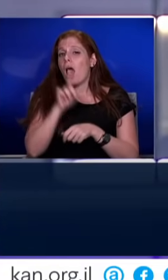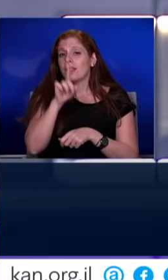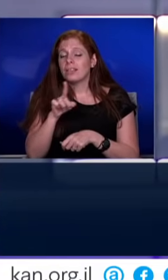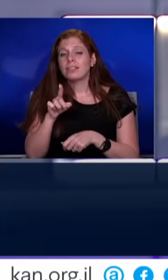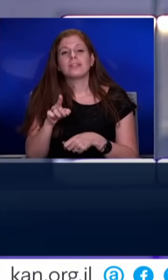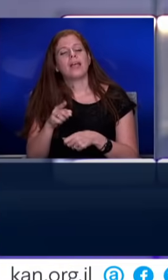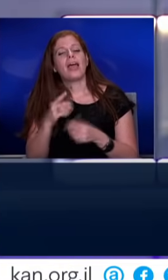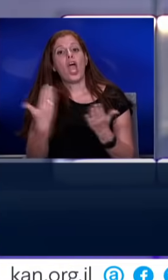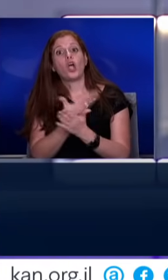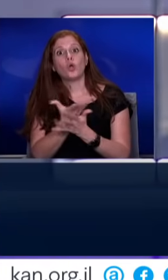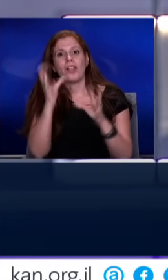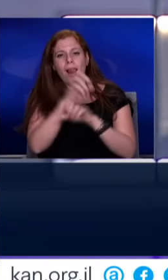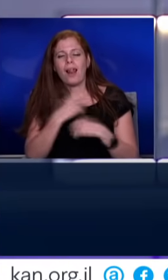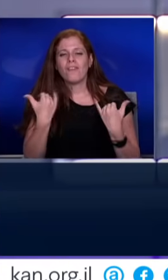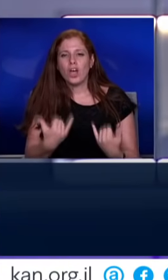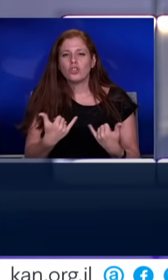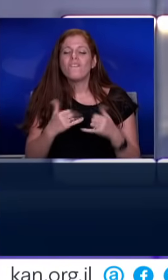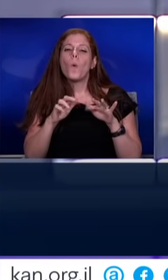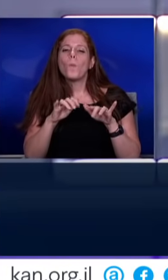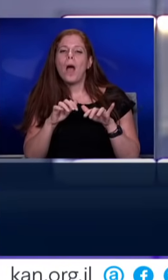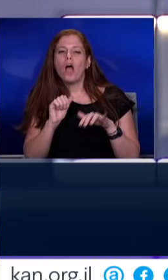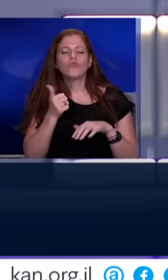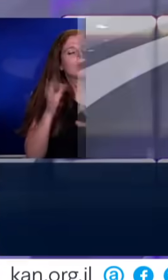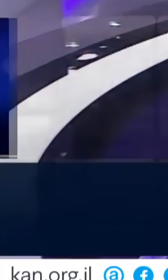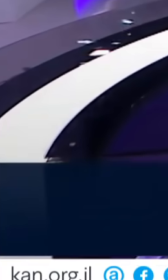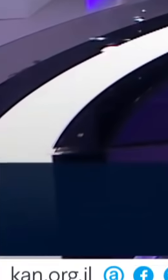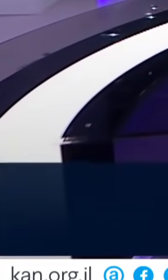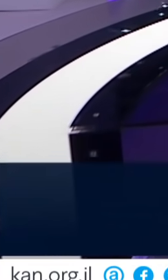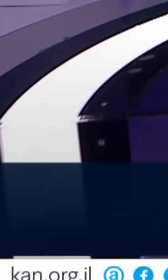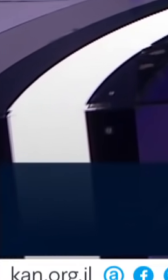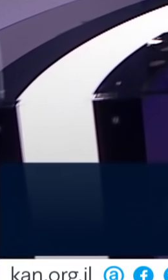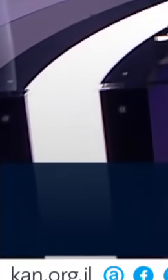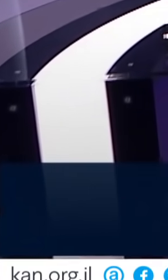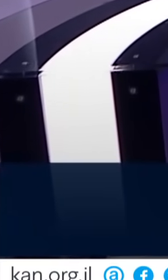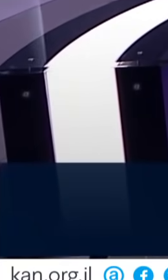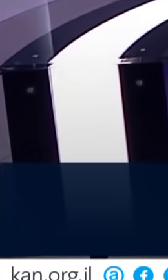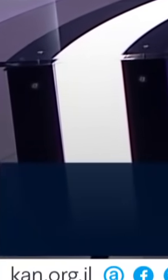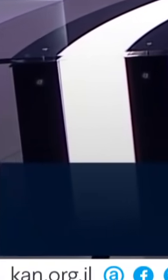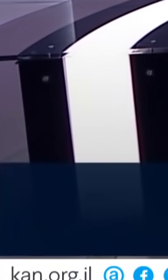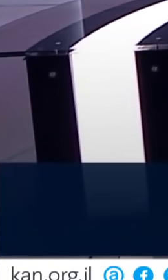את חדשות הלילה, ועכשיו קופה ראשית. לילה טוב, להתראות.